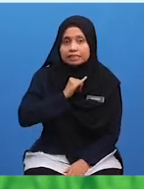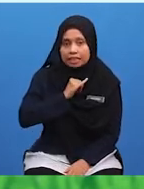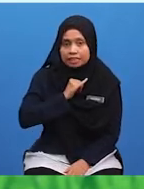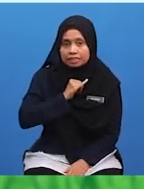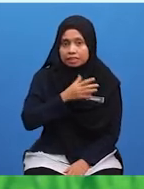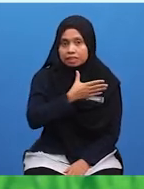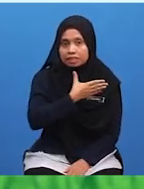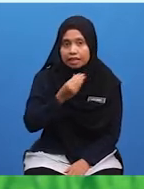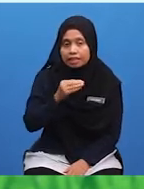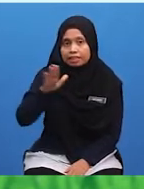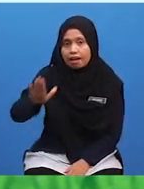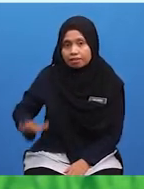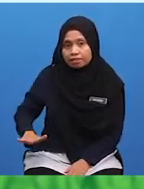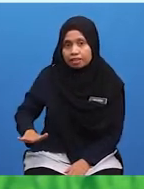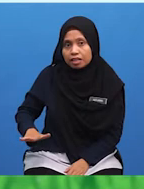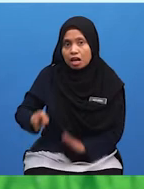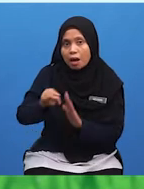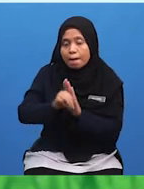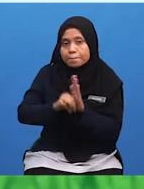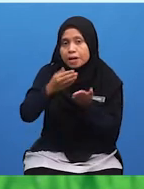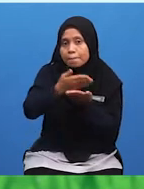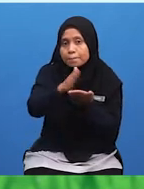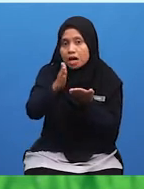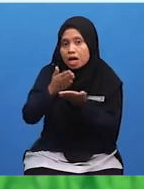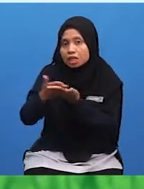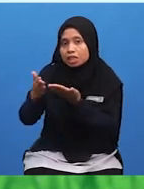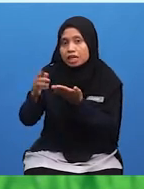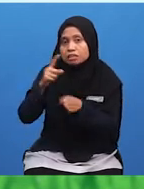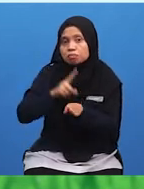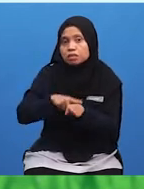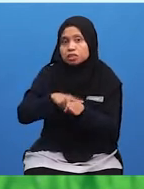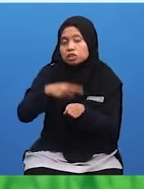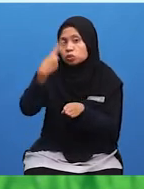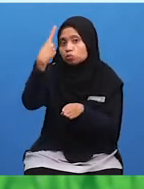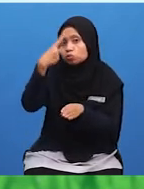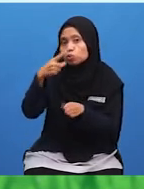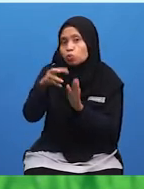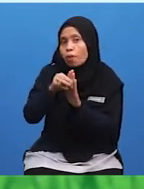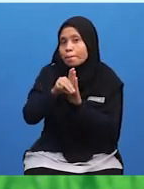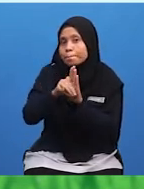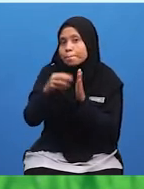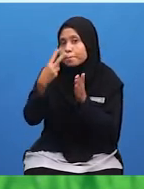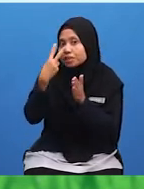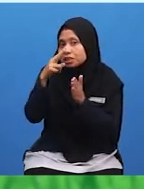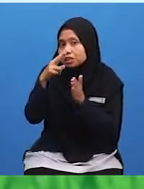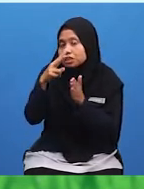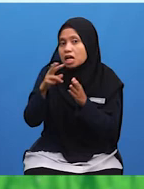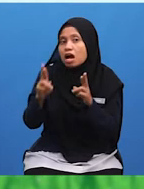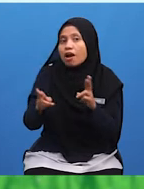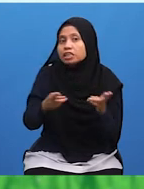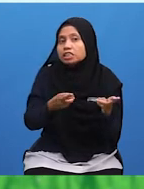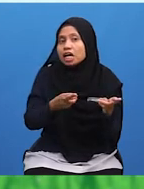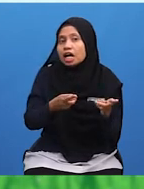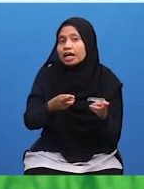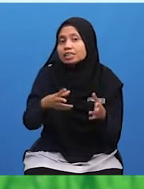Saya dan adik membahagikan masa untuk menonton